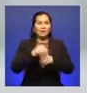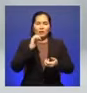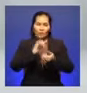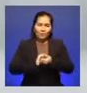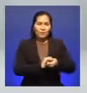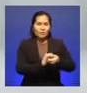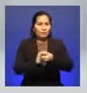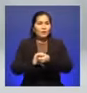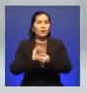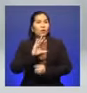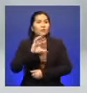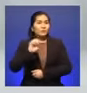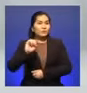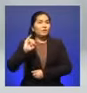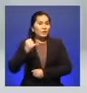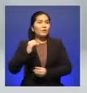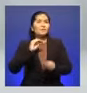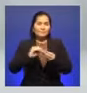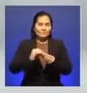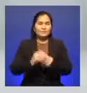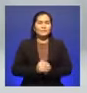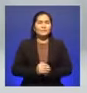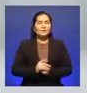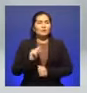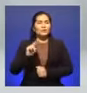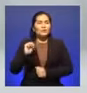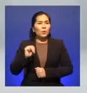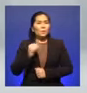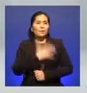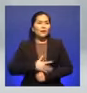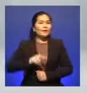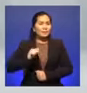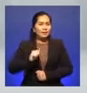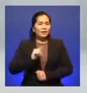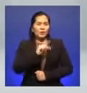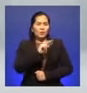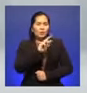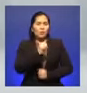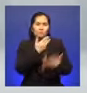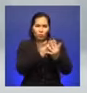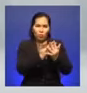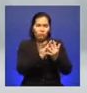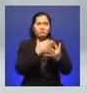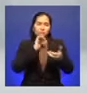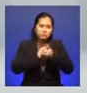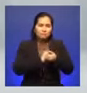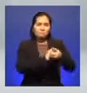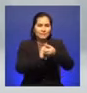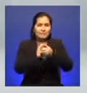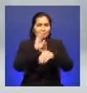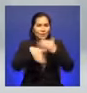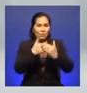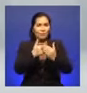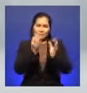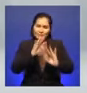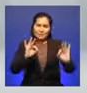ากสำนักงานสาธารณสุขจังหวัดฉะเชิงเทรากรมอนามัยแล้วก็กรมราชทัณฑ์น่าจะมีส่วนสำคัญที่จะทำให้ระบ